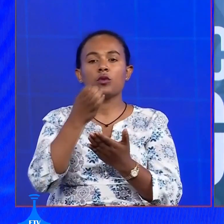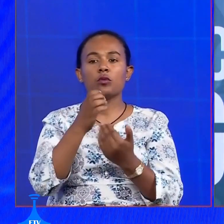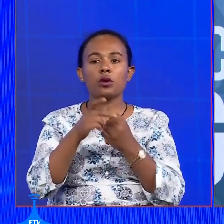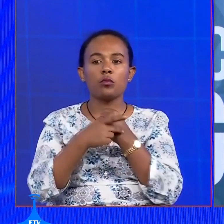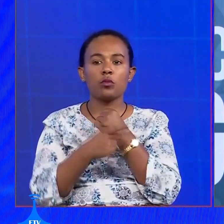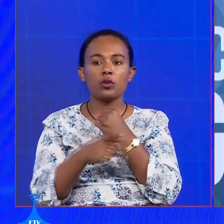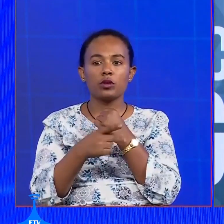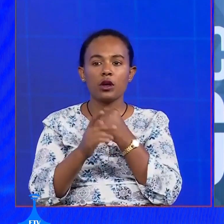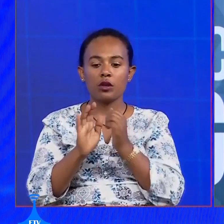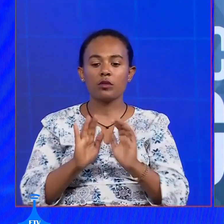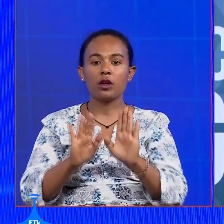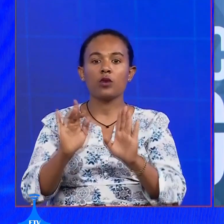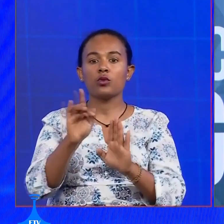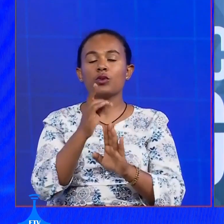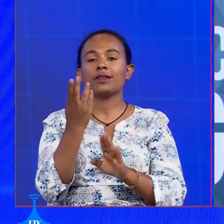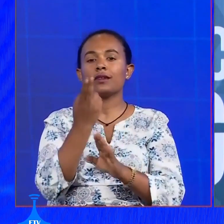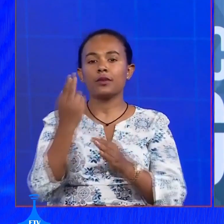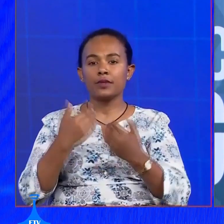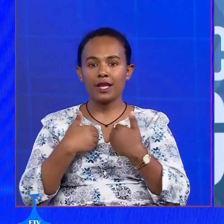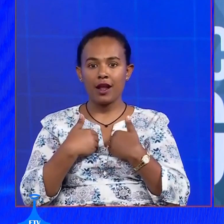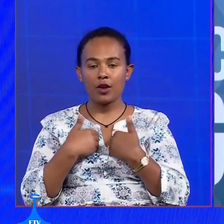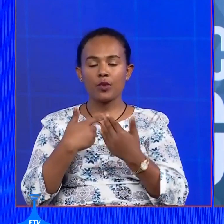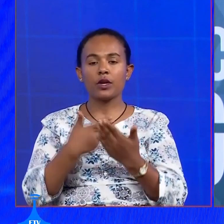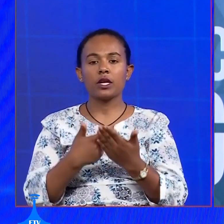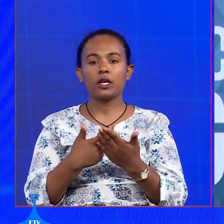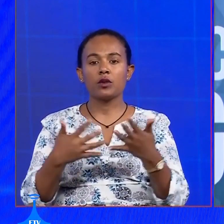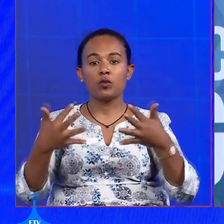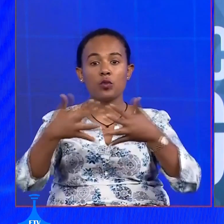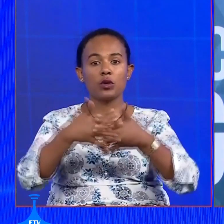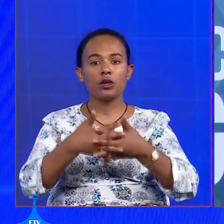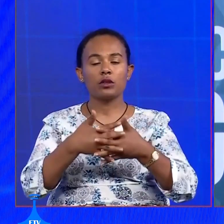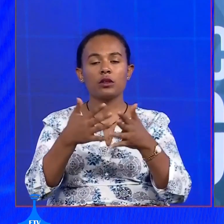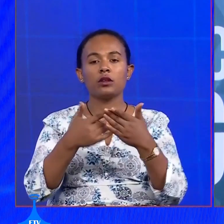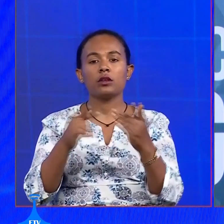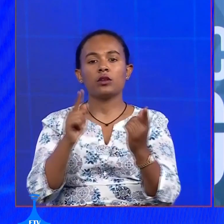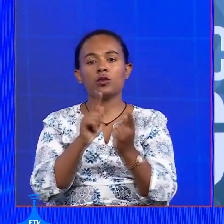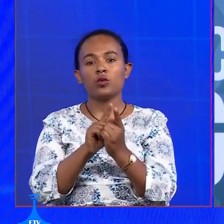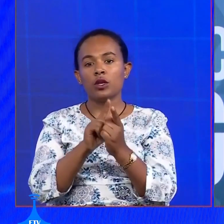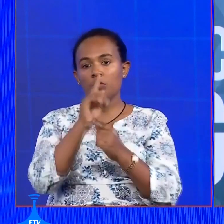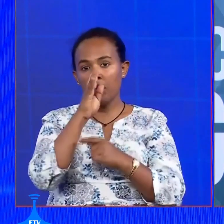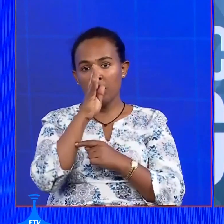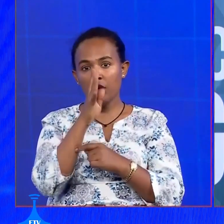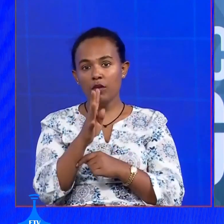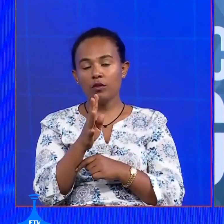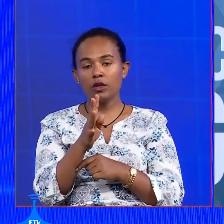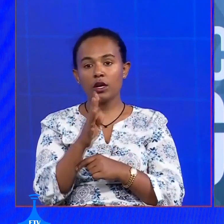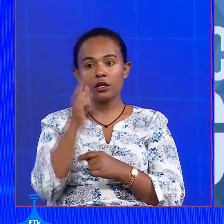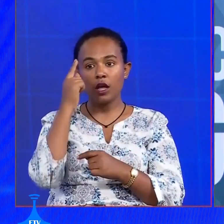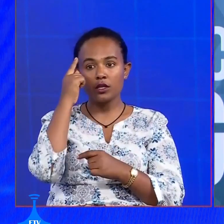ፖለቲካሊም የራሱ የሆነ ጥቅም ስላለው ይሄንን ቁርኝት እና ይሄንን ግንኙነት ለመፍጠር